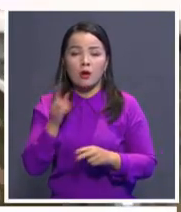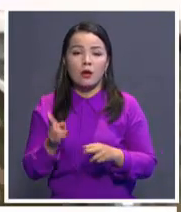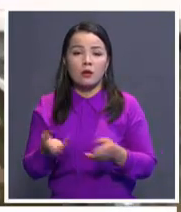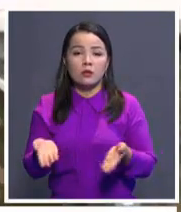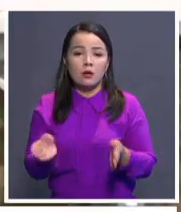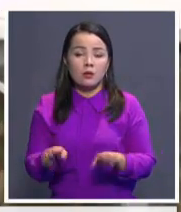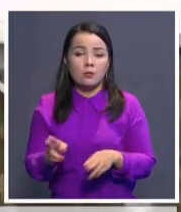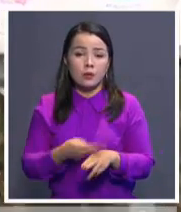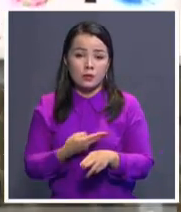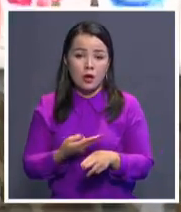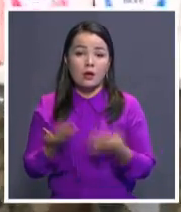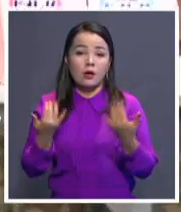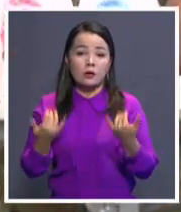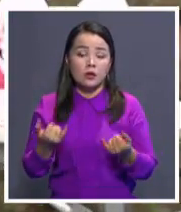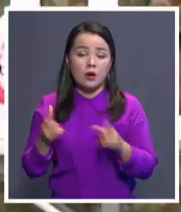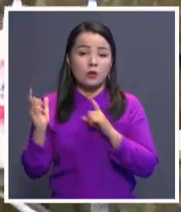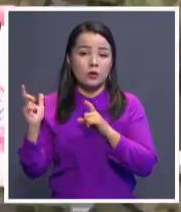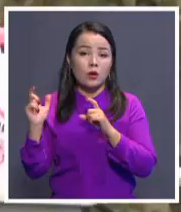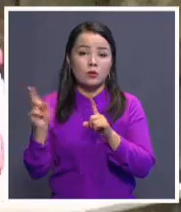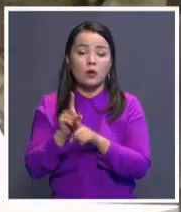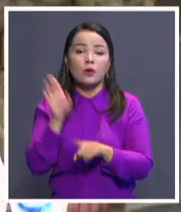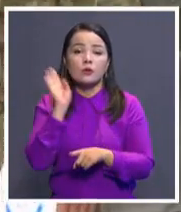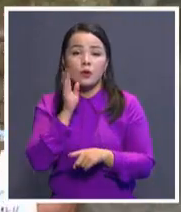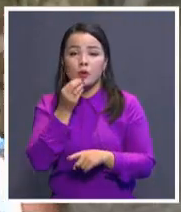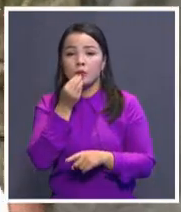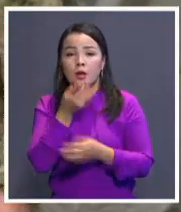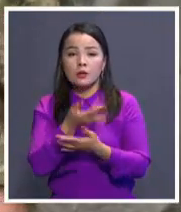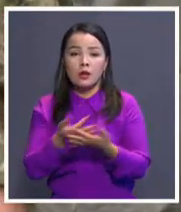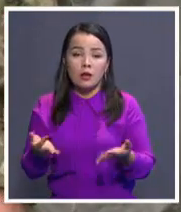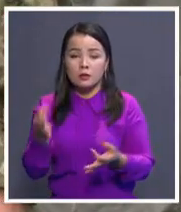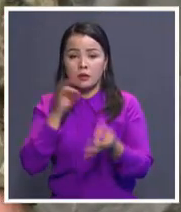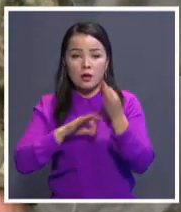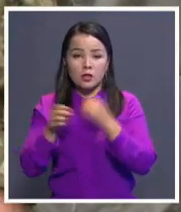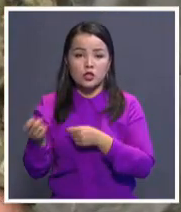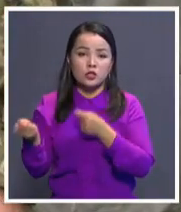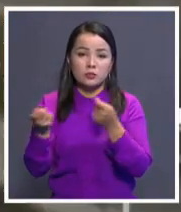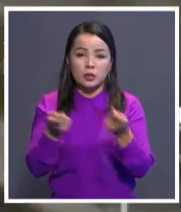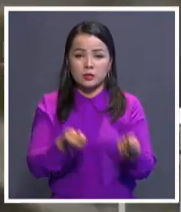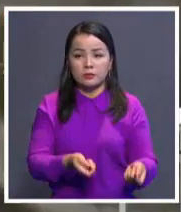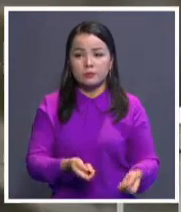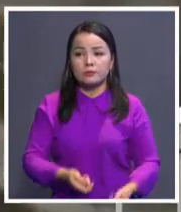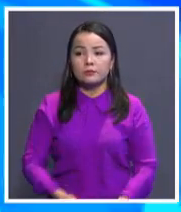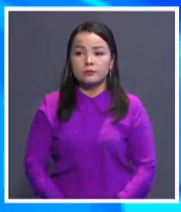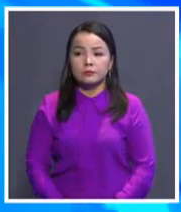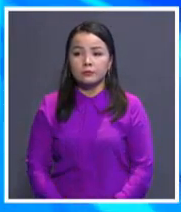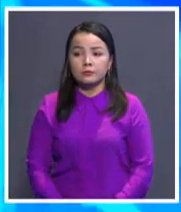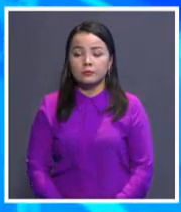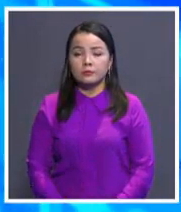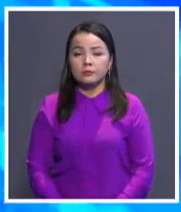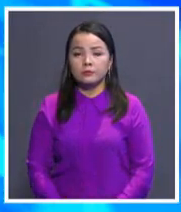Қазір жергілікті тұрғындарға жүк машиналары мен су, азық-түлік, дәрі-дәрмек жеткізіліп жатыр.